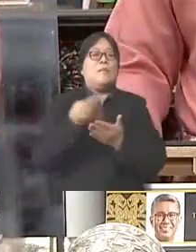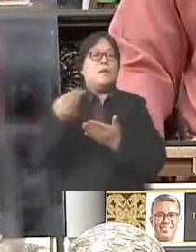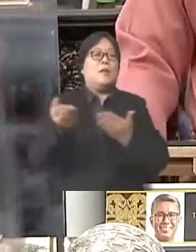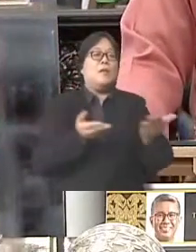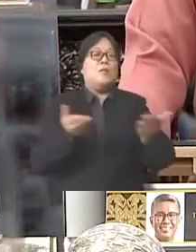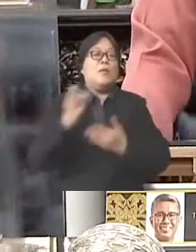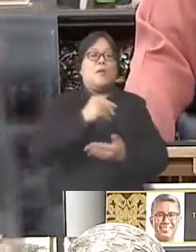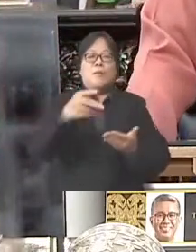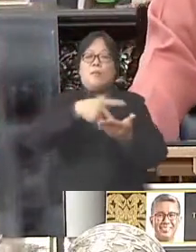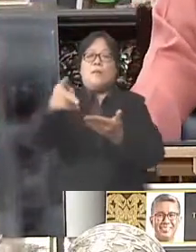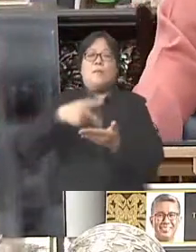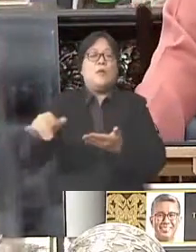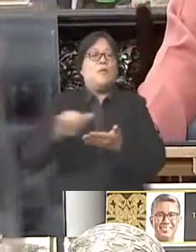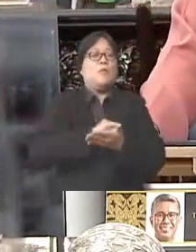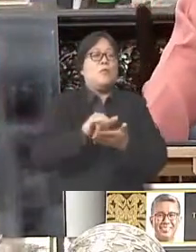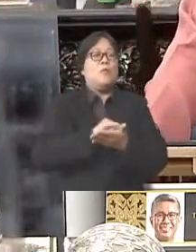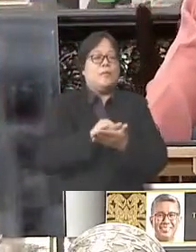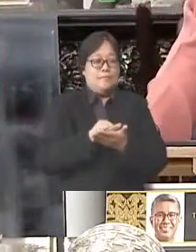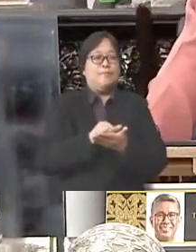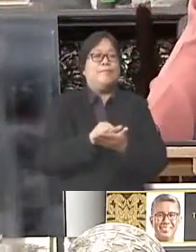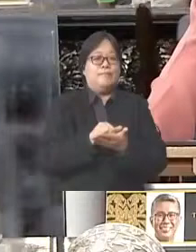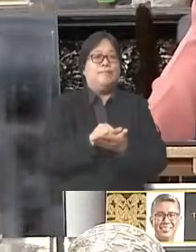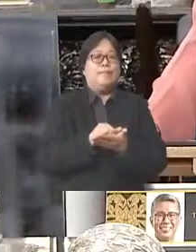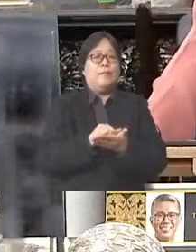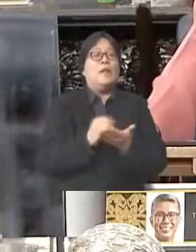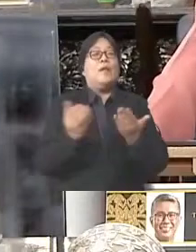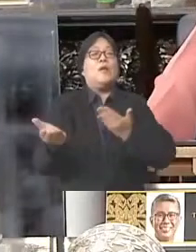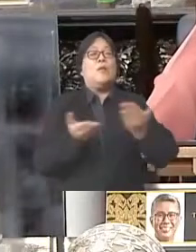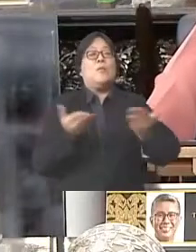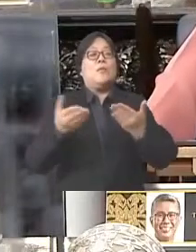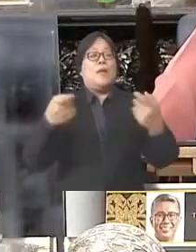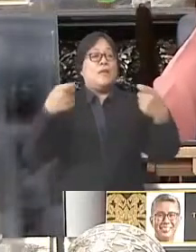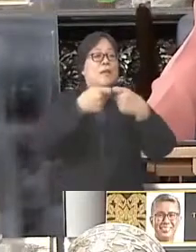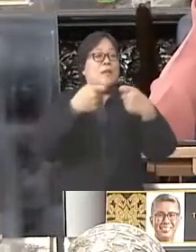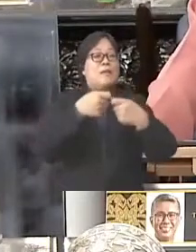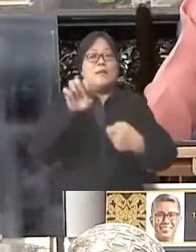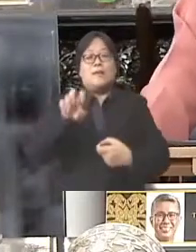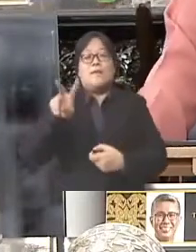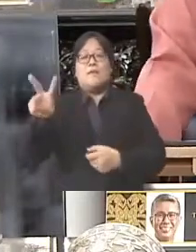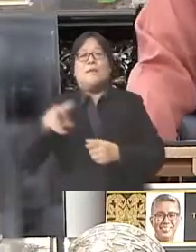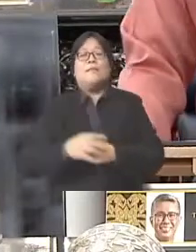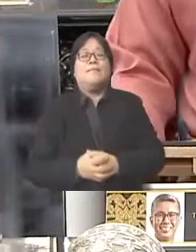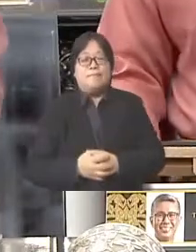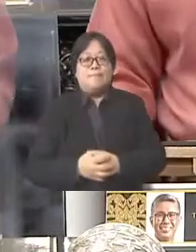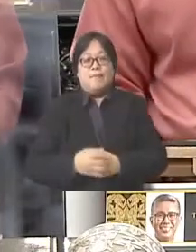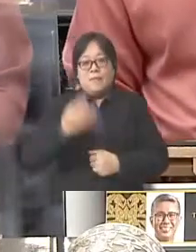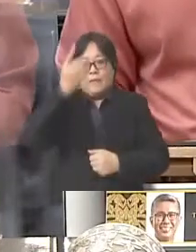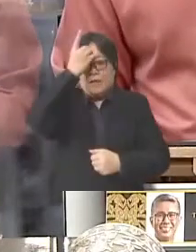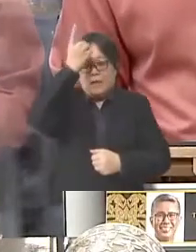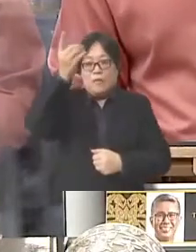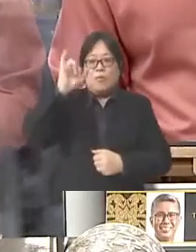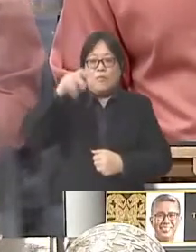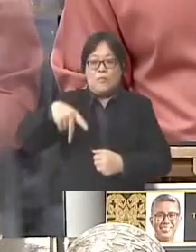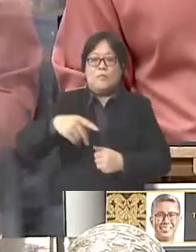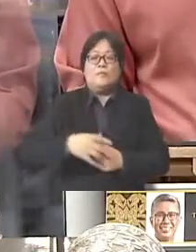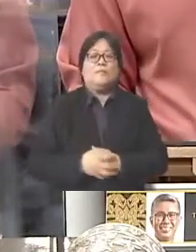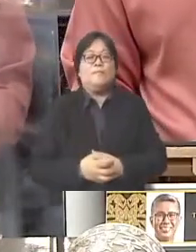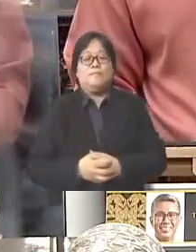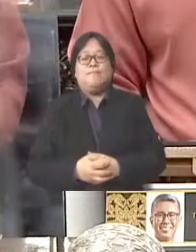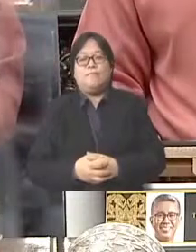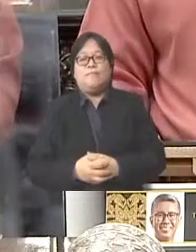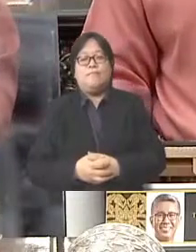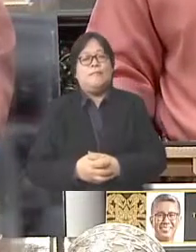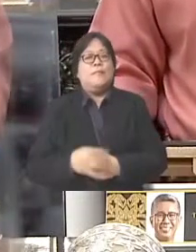kemudahan setiap bayar anjuran langganan langganan kemudahan pengecasan TV tato yang dibutuhin